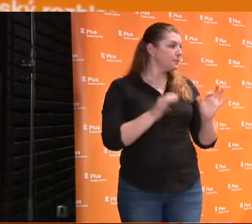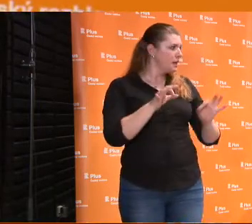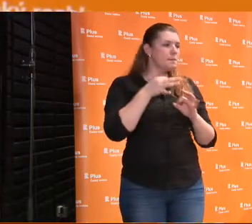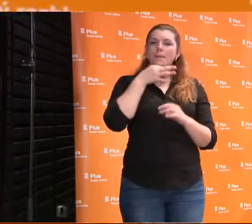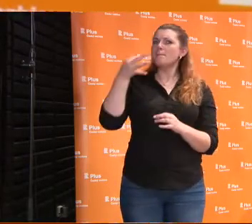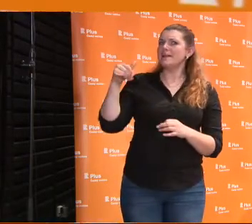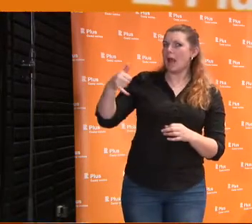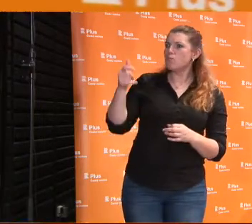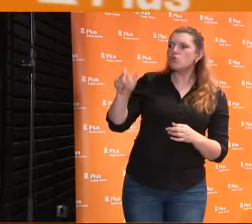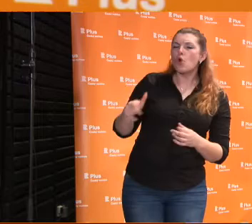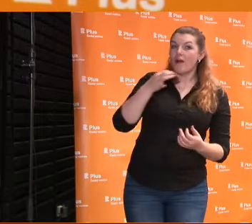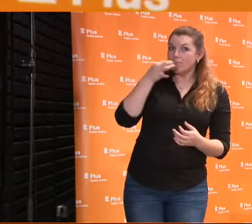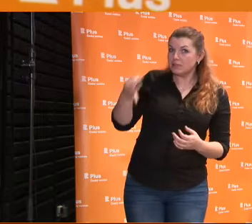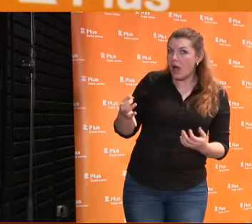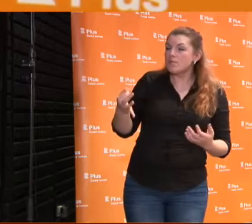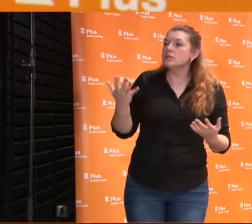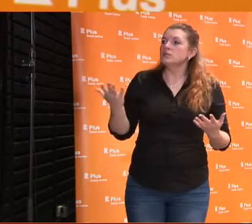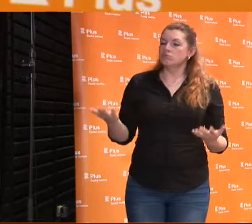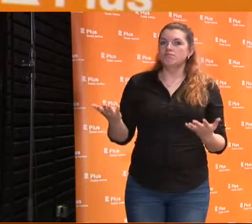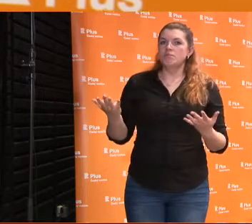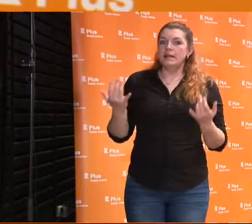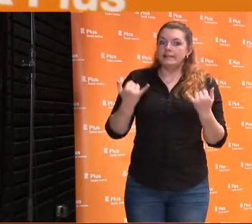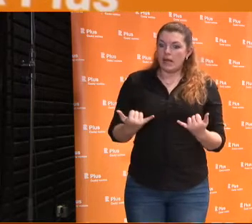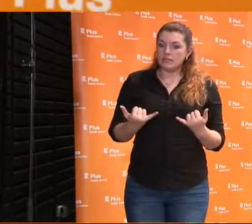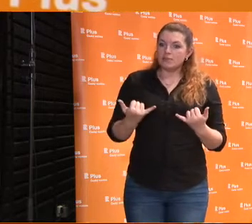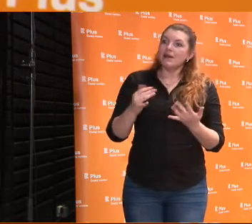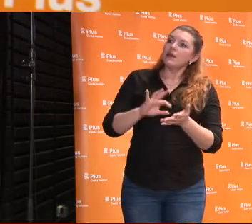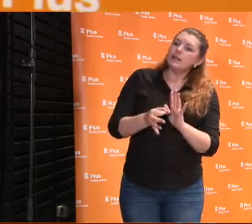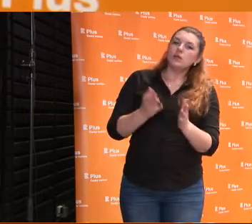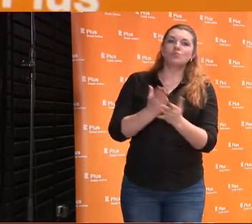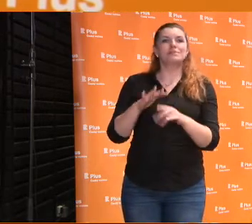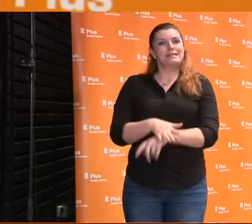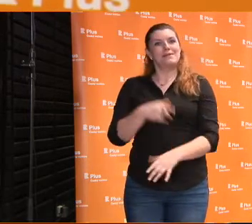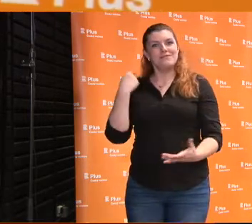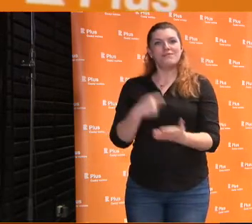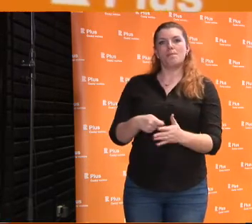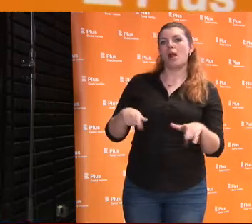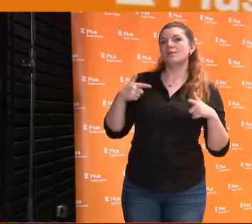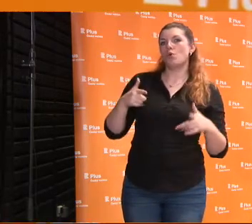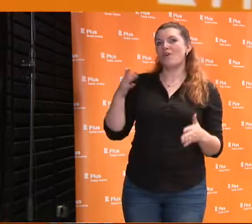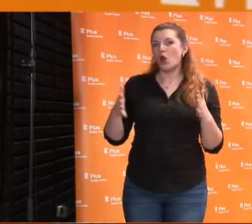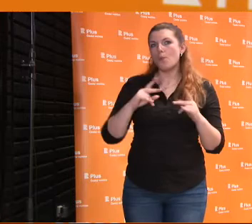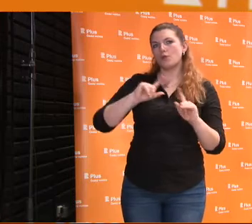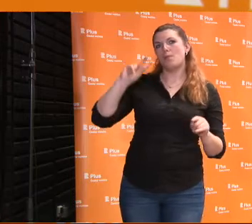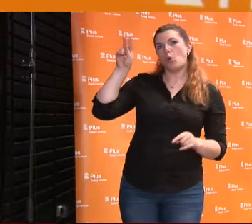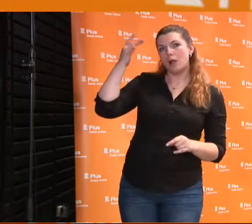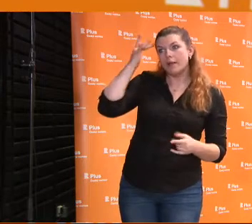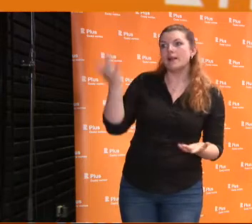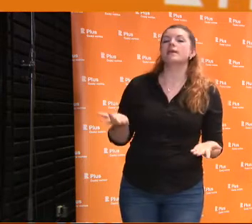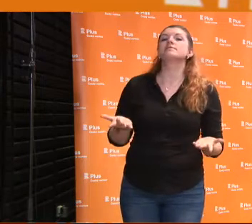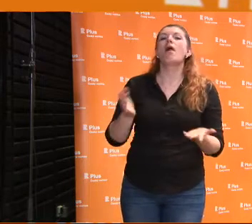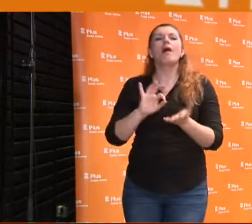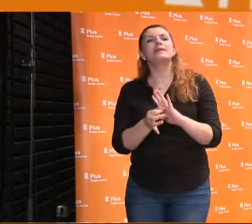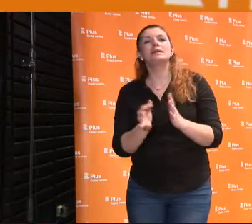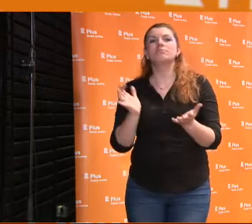to v biznisu? Ve kterých odvětvích a ve kterých oblastech už se dnes vyplatí používat roboty nebo umělou inteligenci? A kde jsou ty